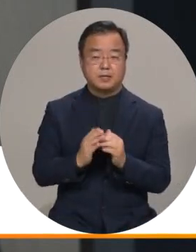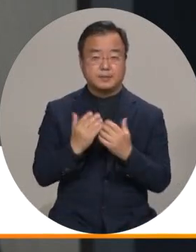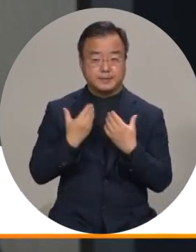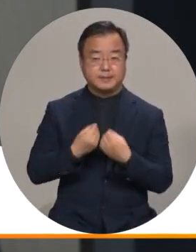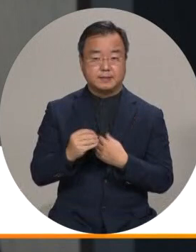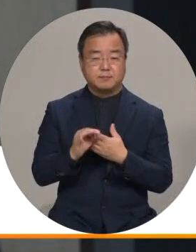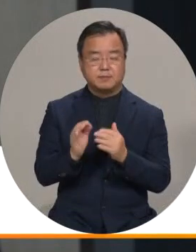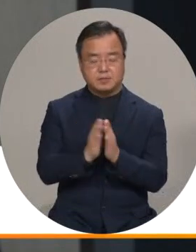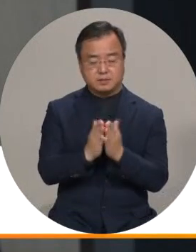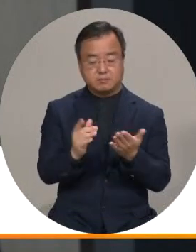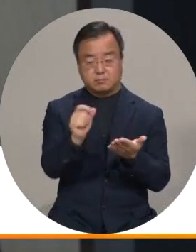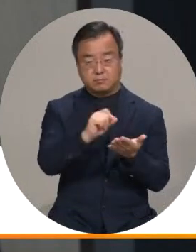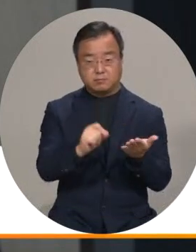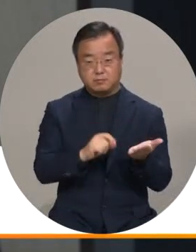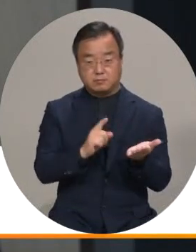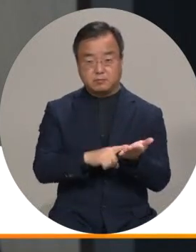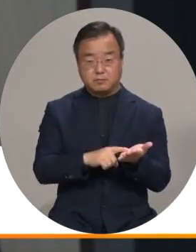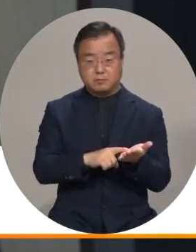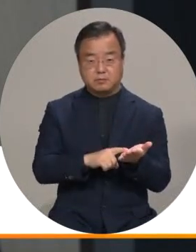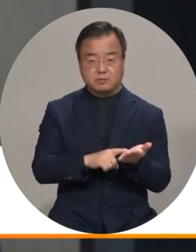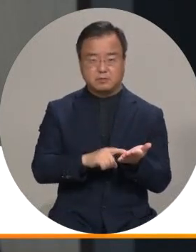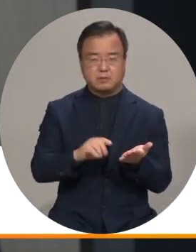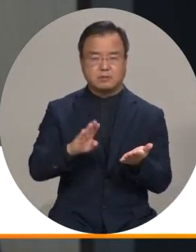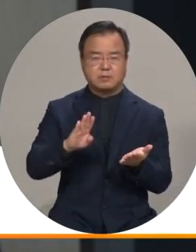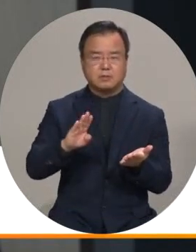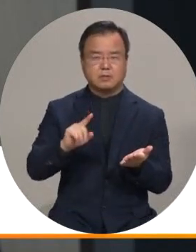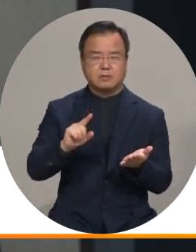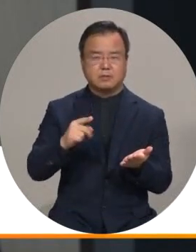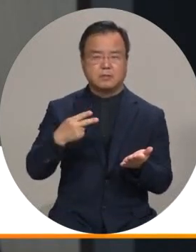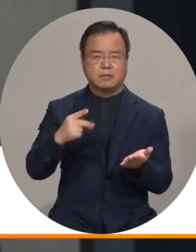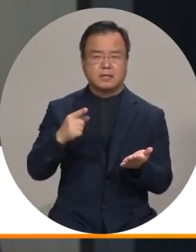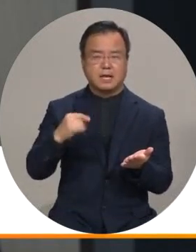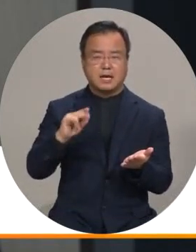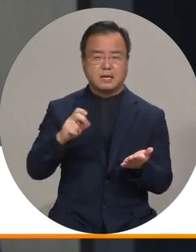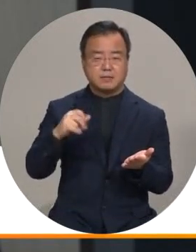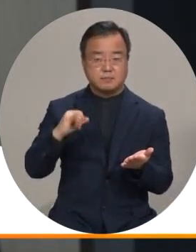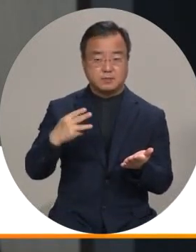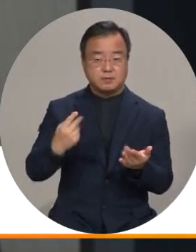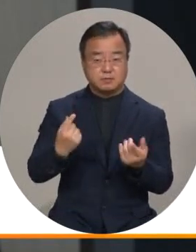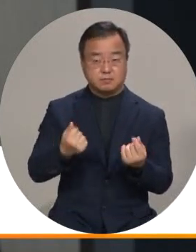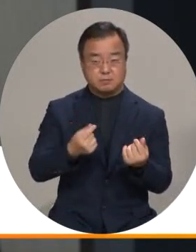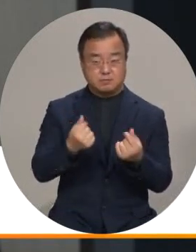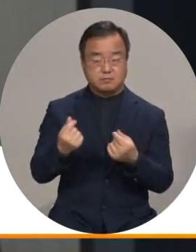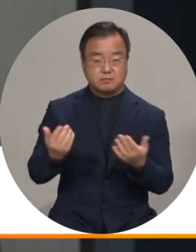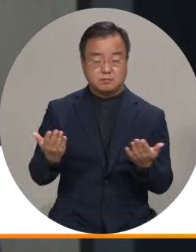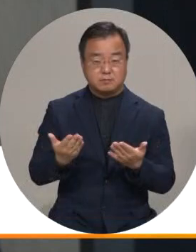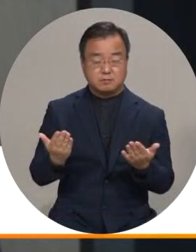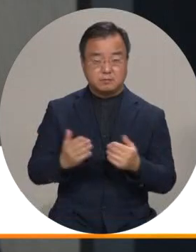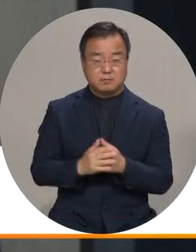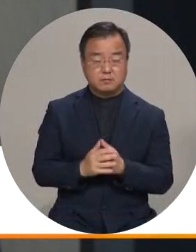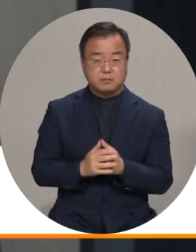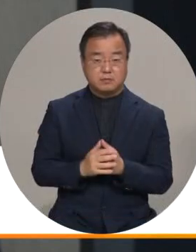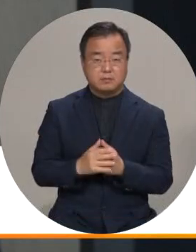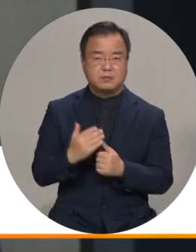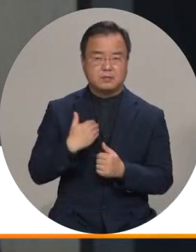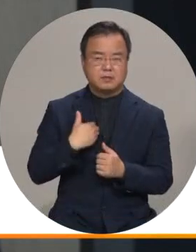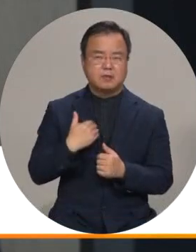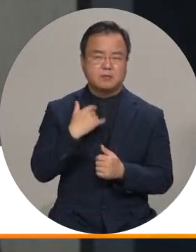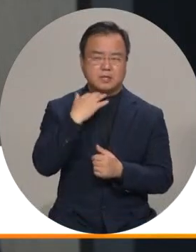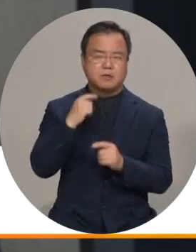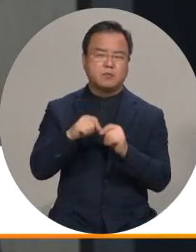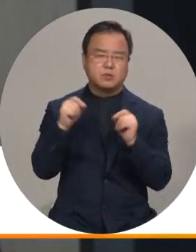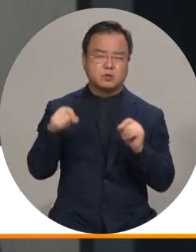기입을 해 놨지만 다림질 같은게 그랬어요 사실 또래 제 또래 친구들은 다 공감을 할